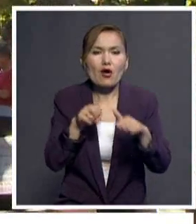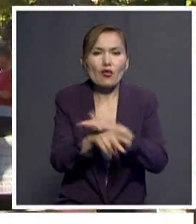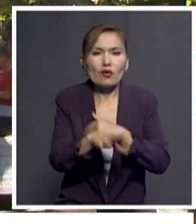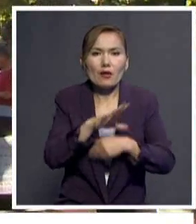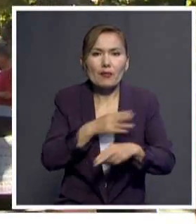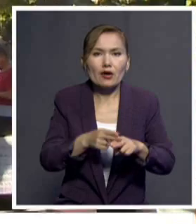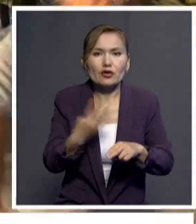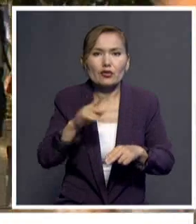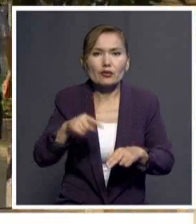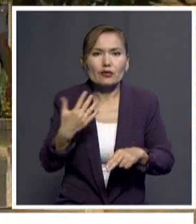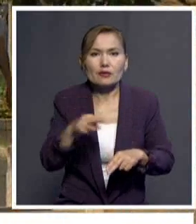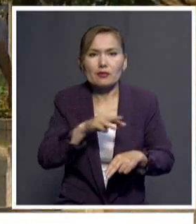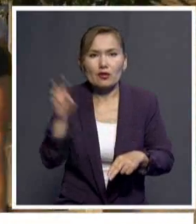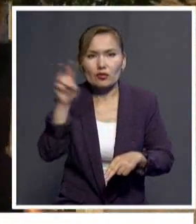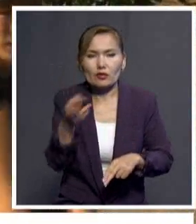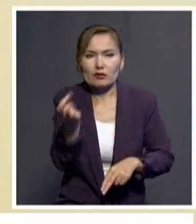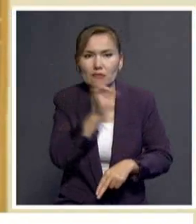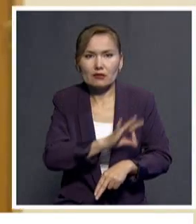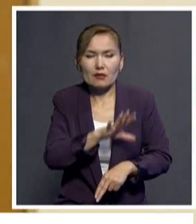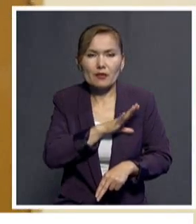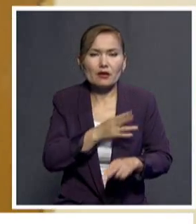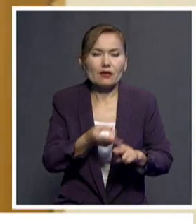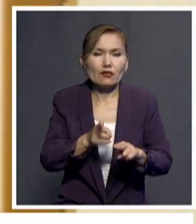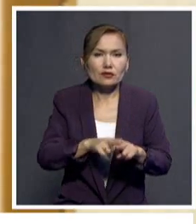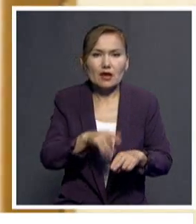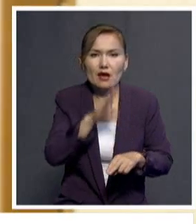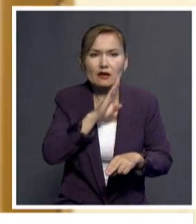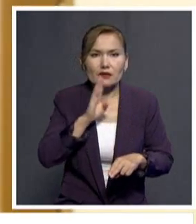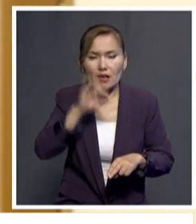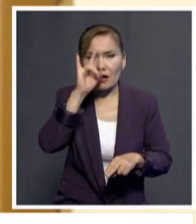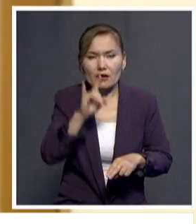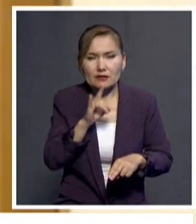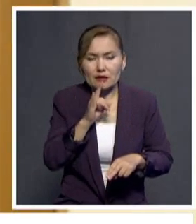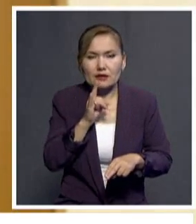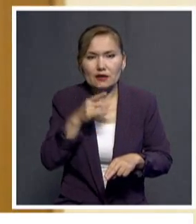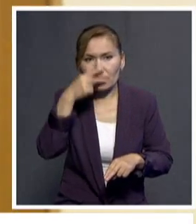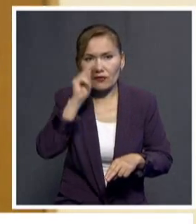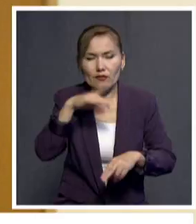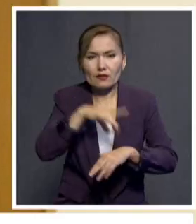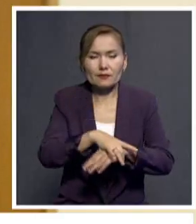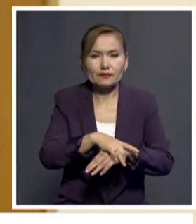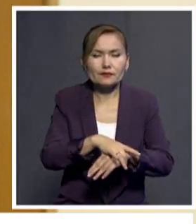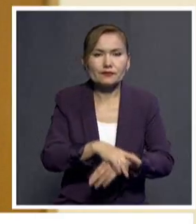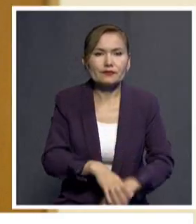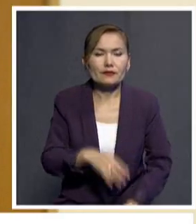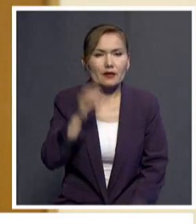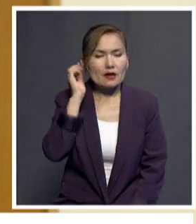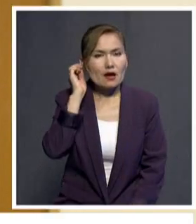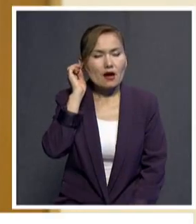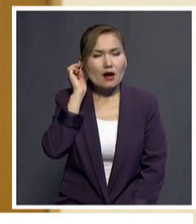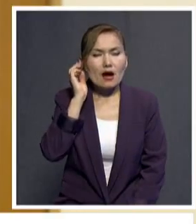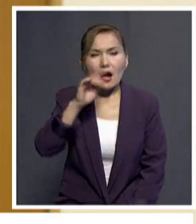көлемінде ақша түсірген. Біздің азаматшалар қымбат автокөлік сатамыз